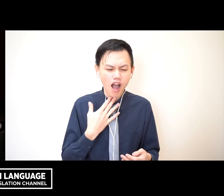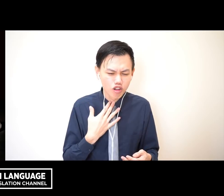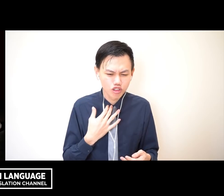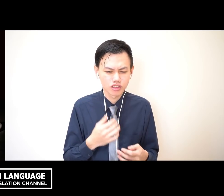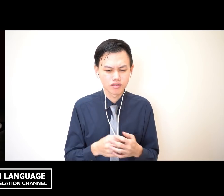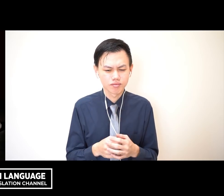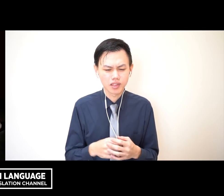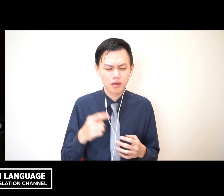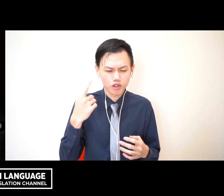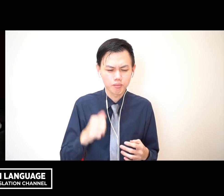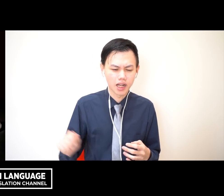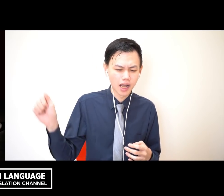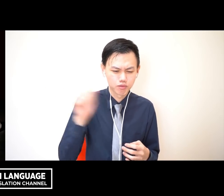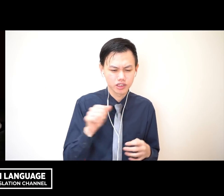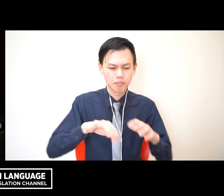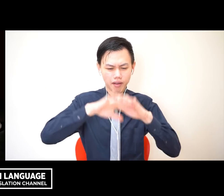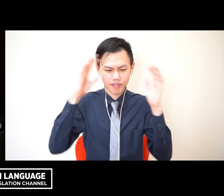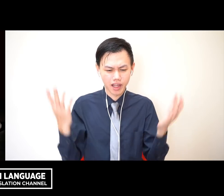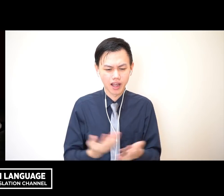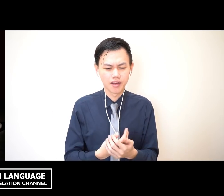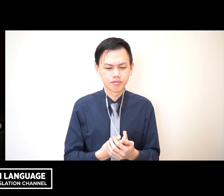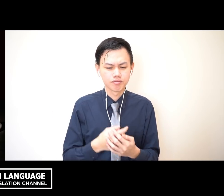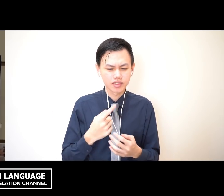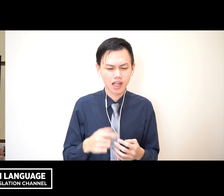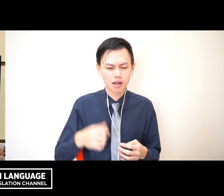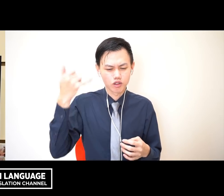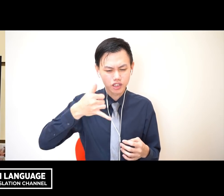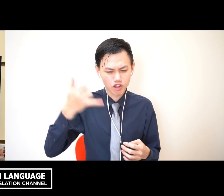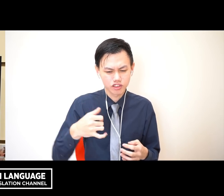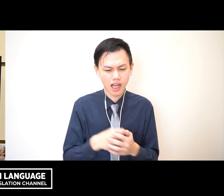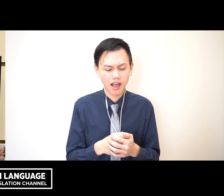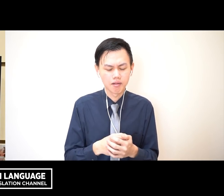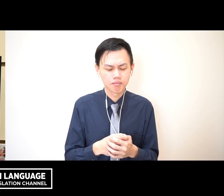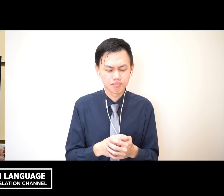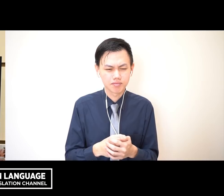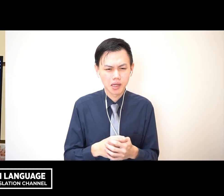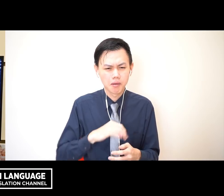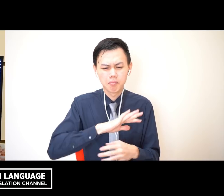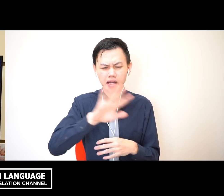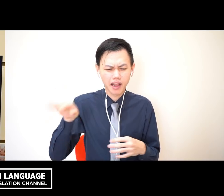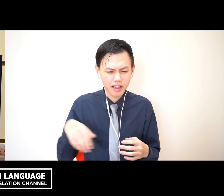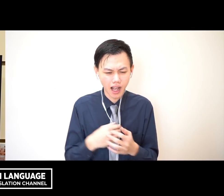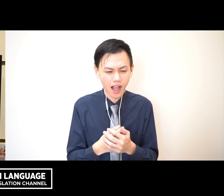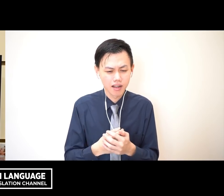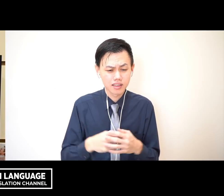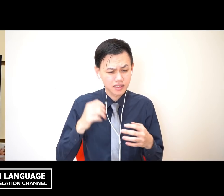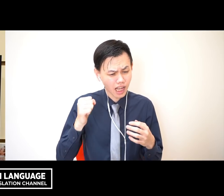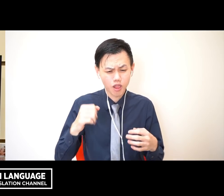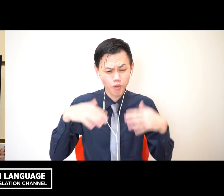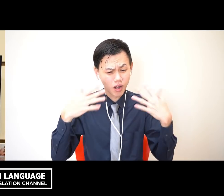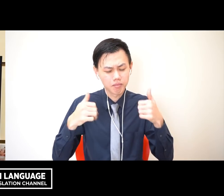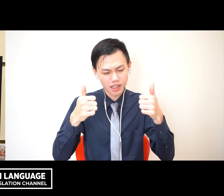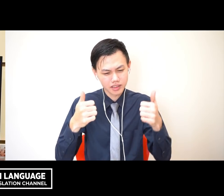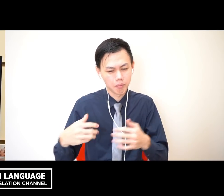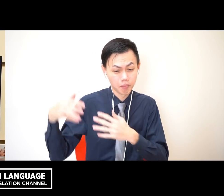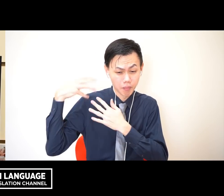orang dari perbudakan karena dosa-dosa mereka. Ini sangat luar biasa. Perintah Tuhan yang